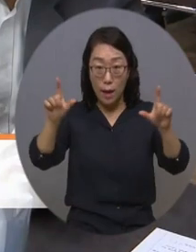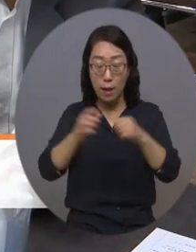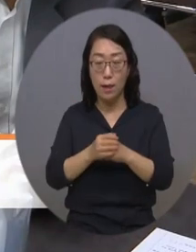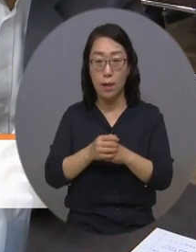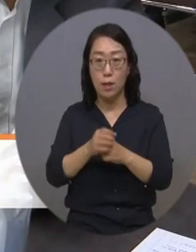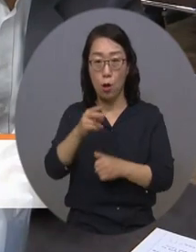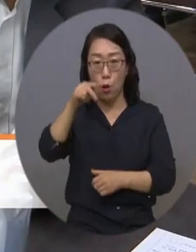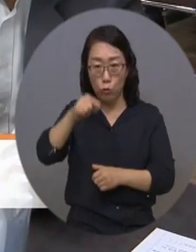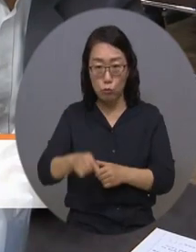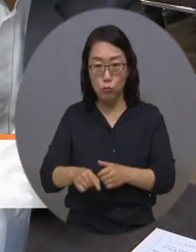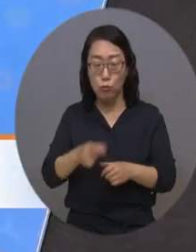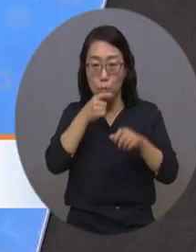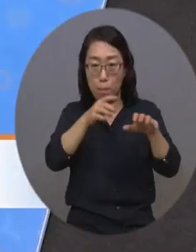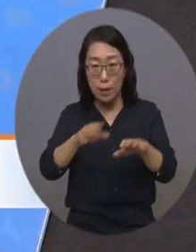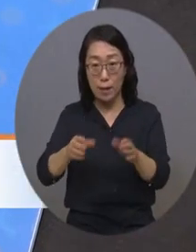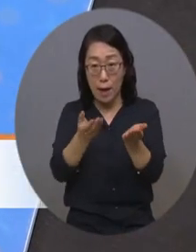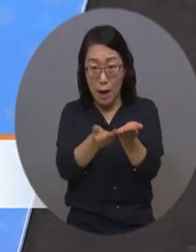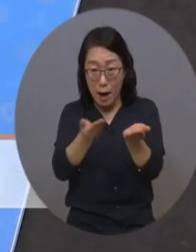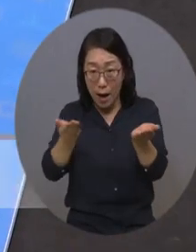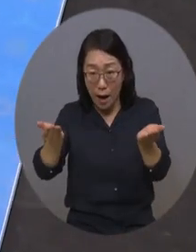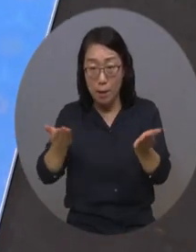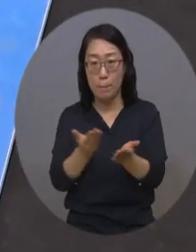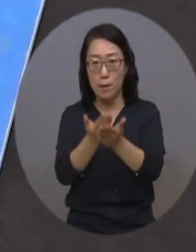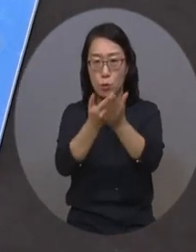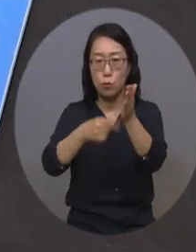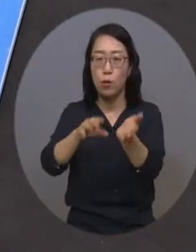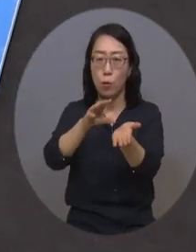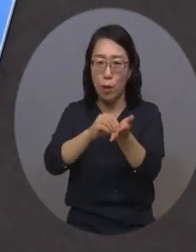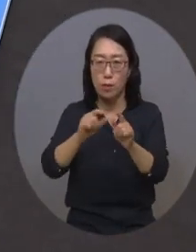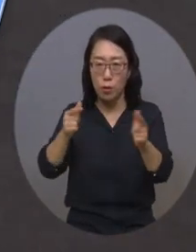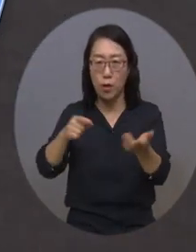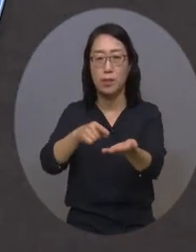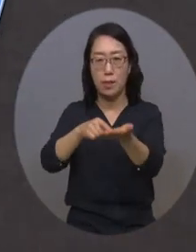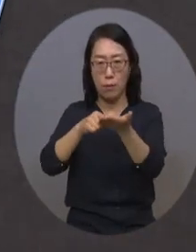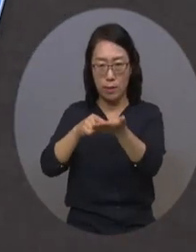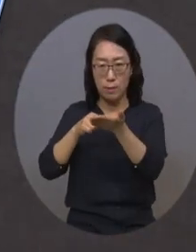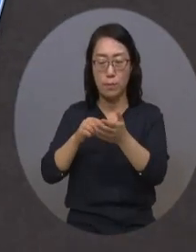심포지엄은 여수항 발전을 견인할 다양한 사업 과제들이 제시됐습니다.